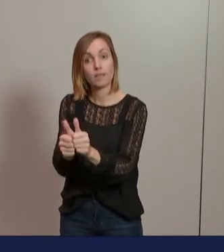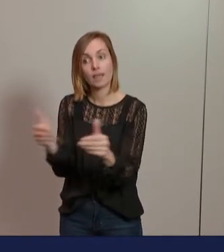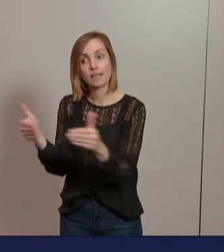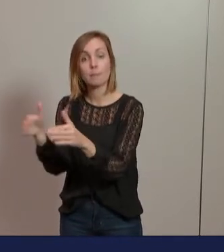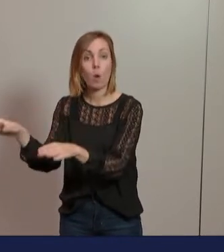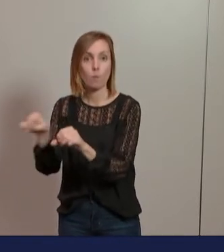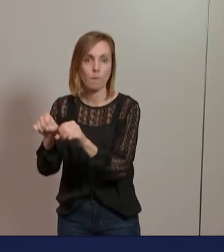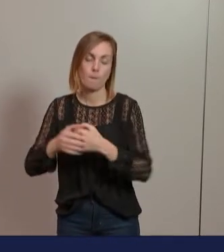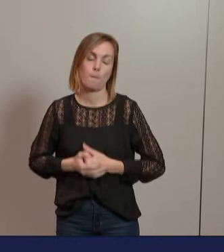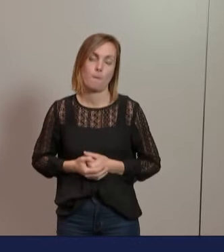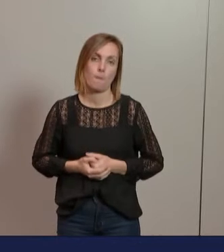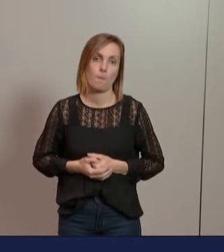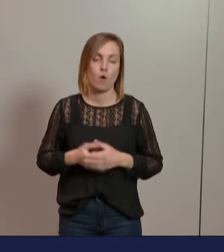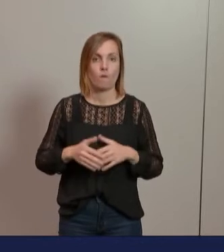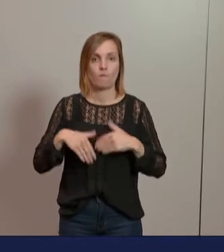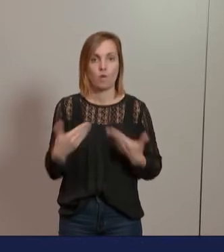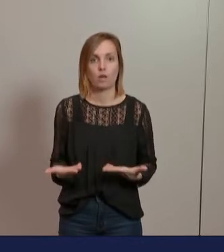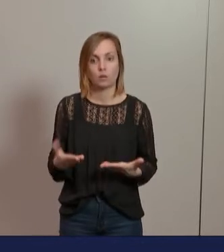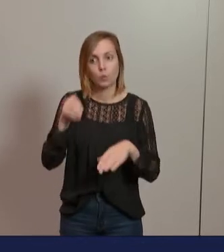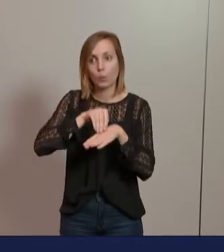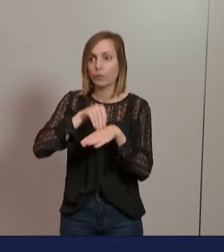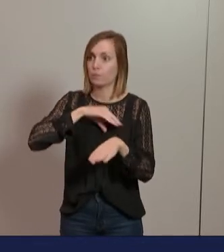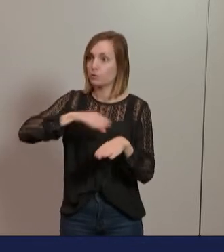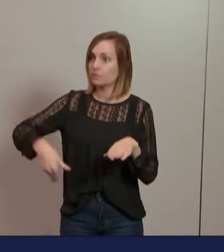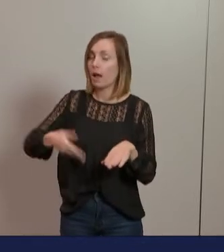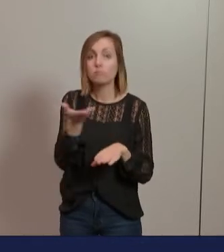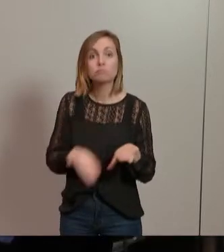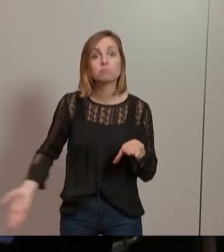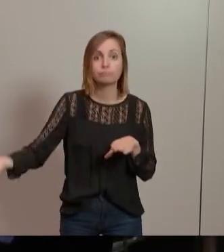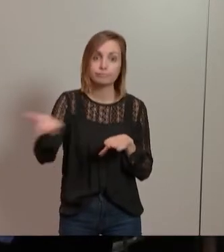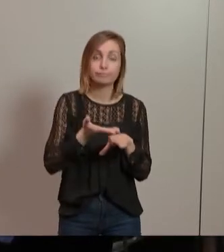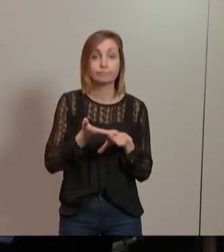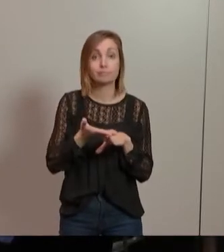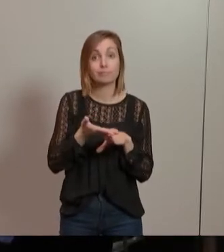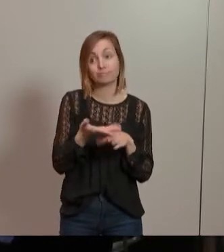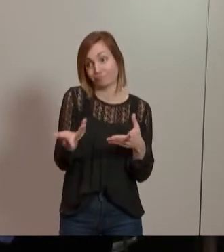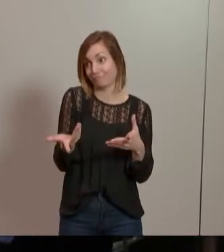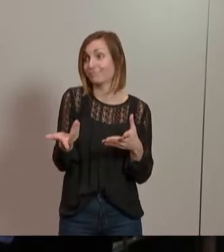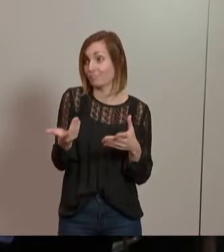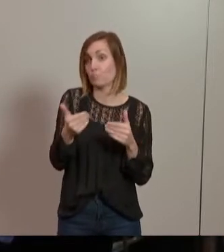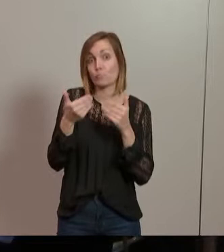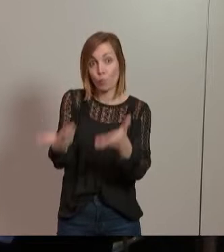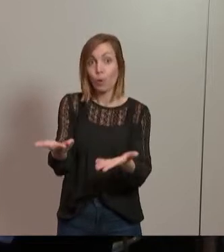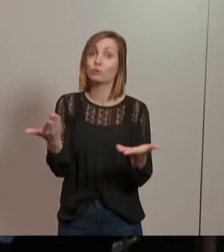Voilà. Le conseil municipal est donc maintenant invité à prendre acte du rapport 2020 de la